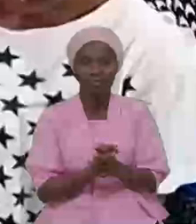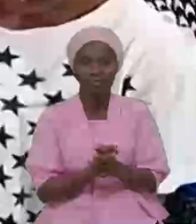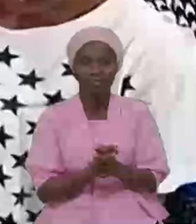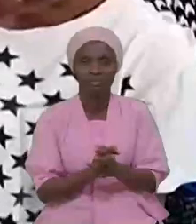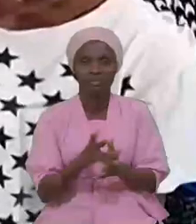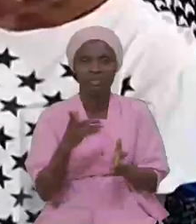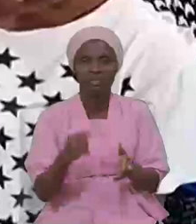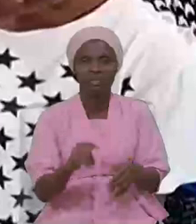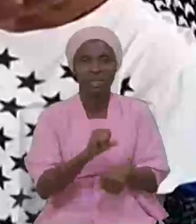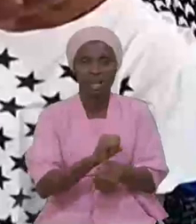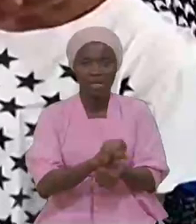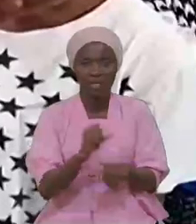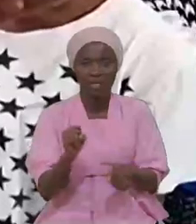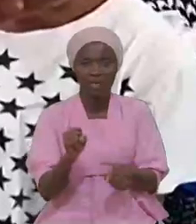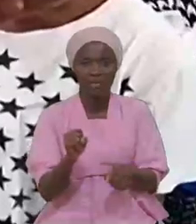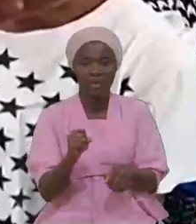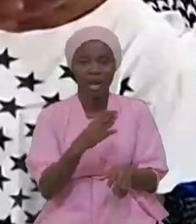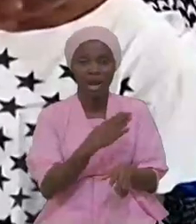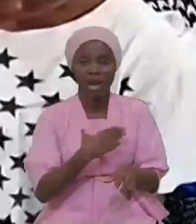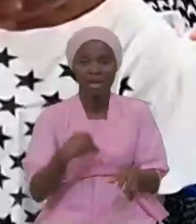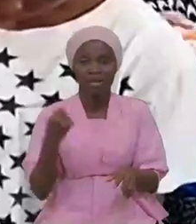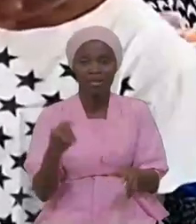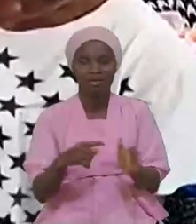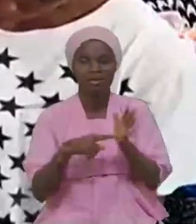Les exploits et la démonstration